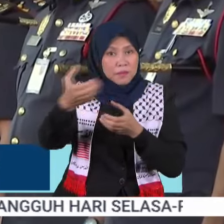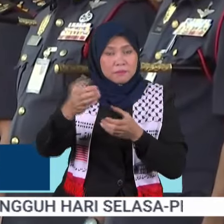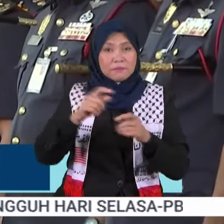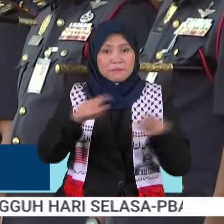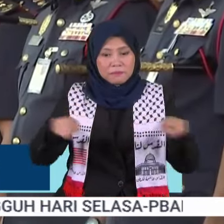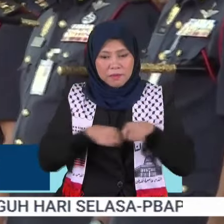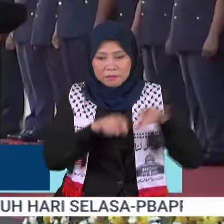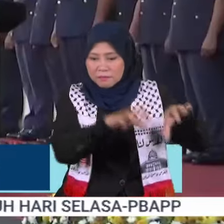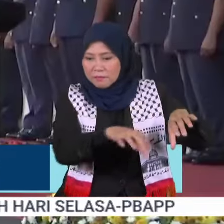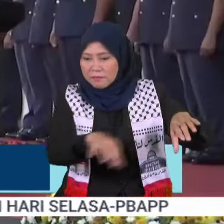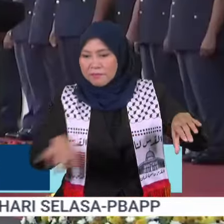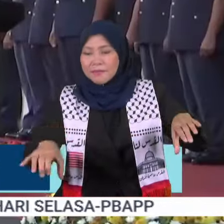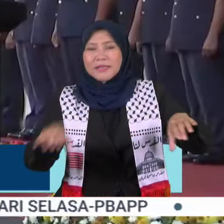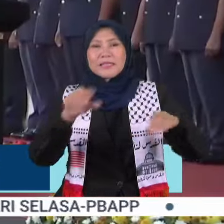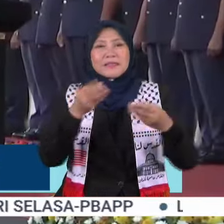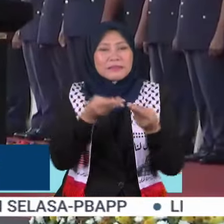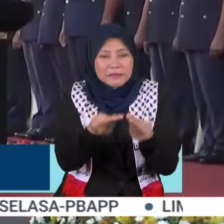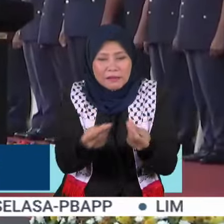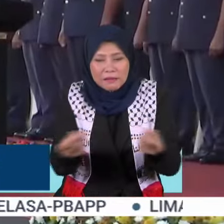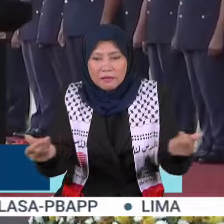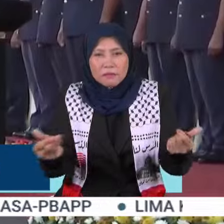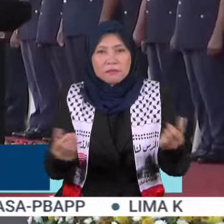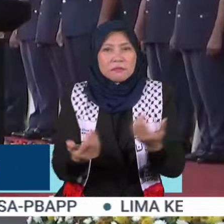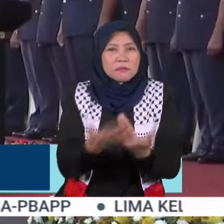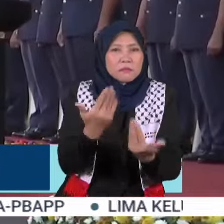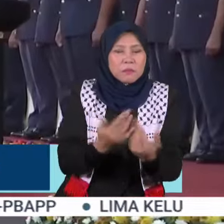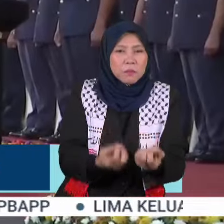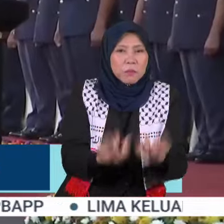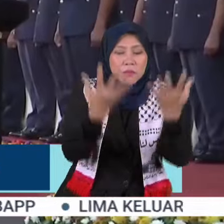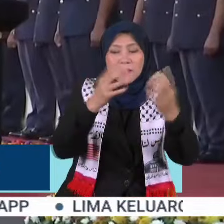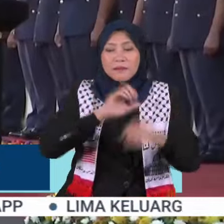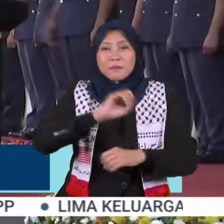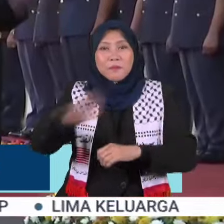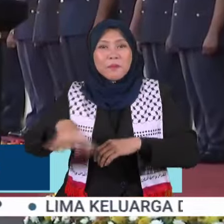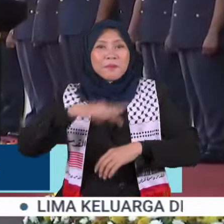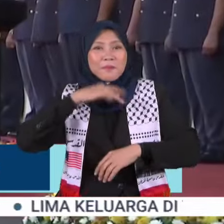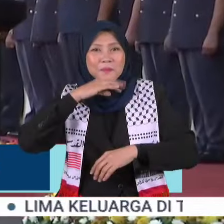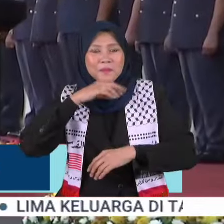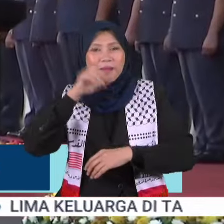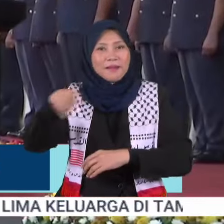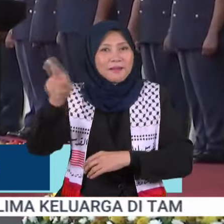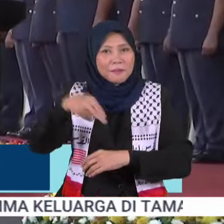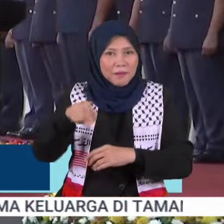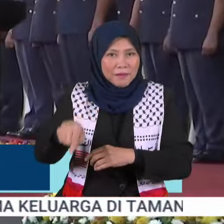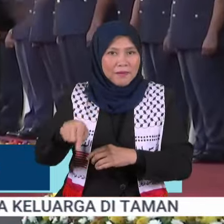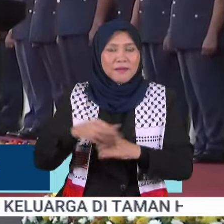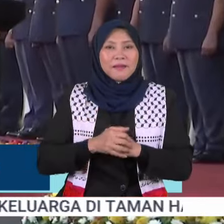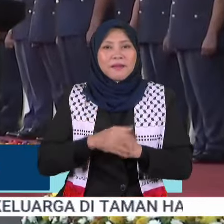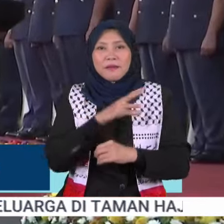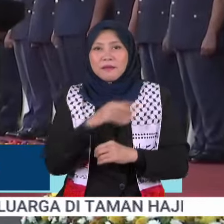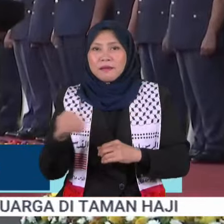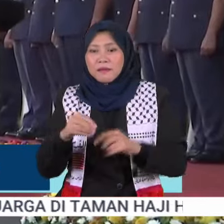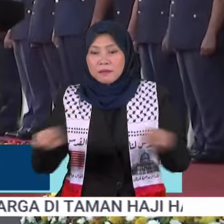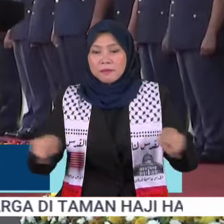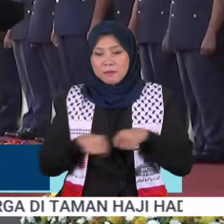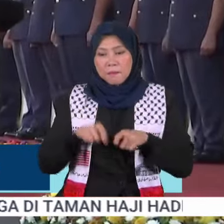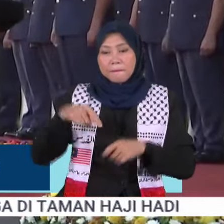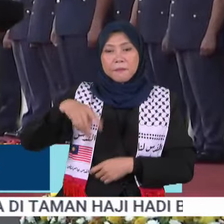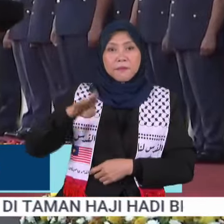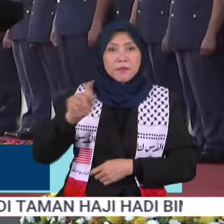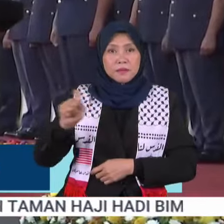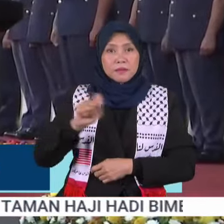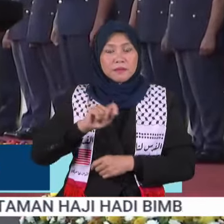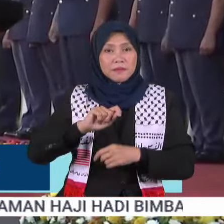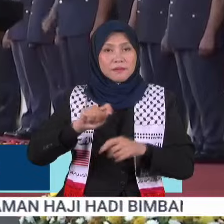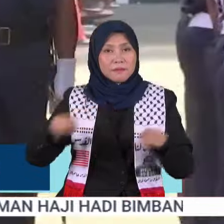lokasi membabitkan kawasan gambut, tapak pelupusan sampah haram termasuk pusat pelupusan sampah dimiliki PBT.